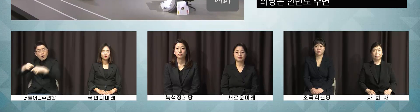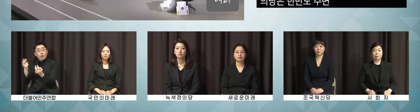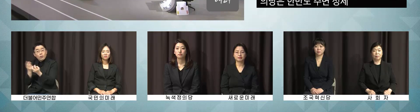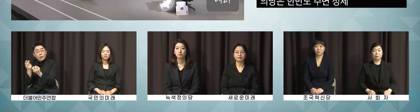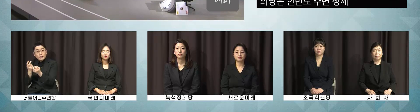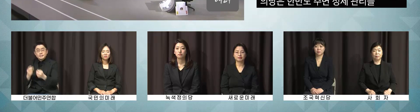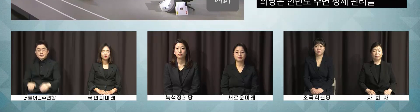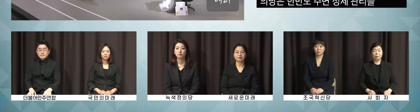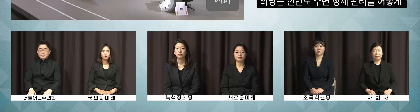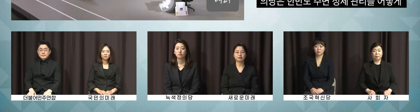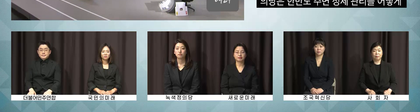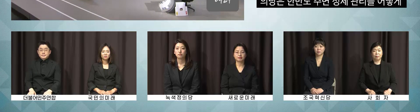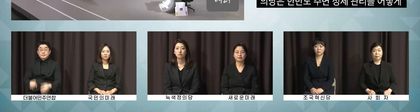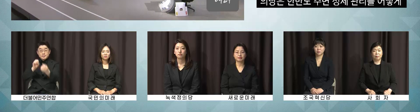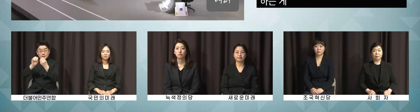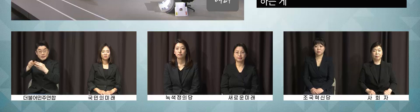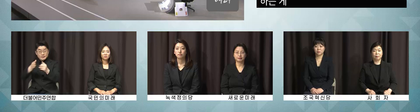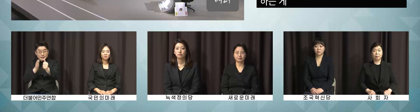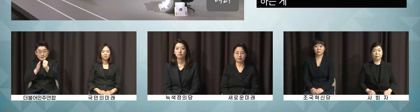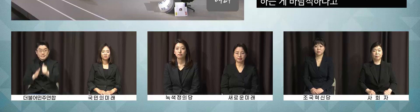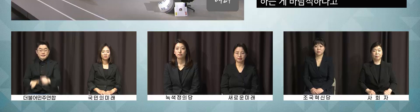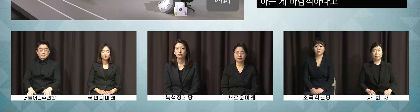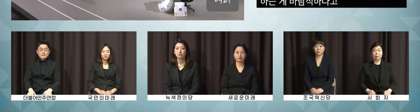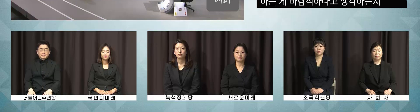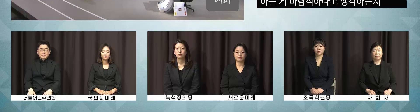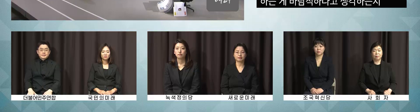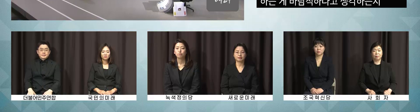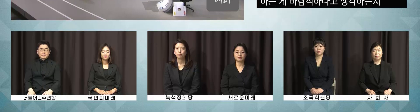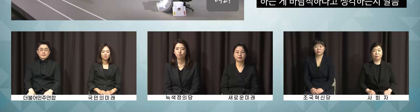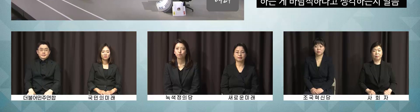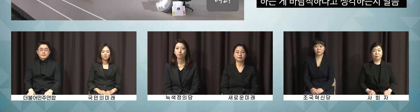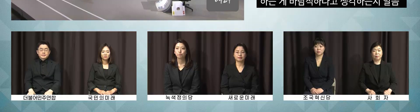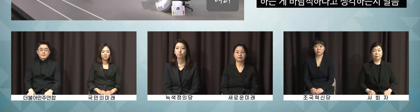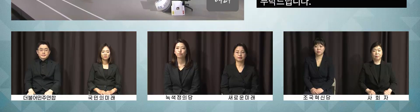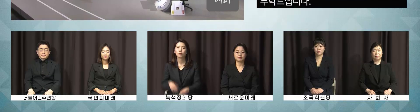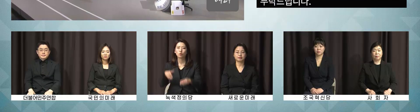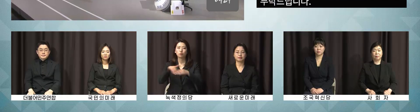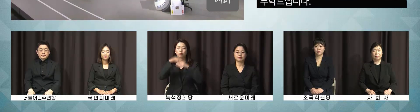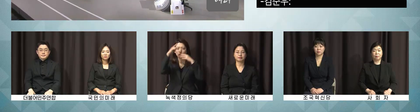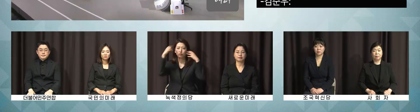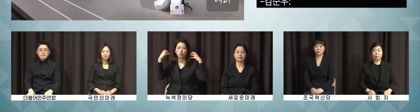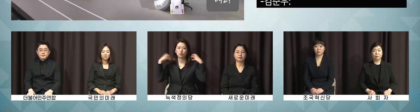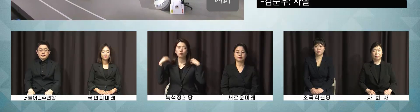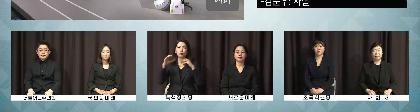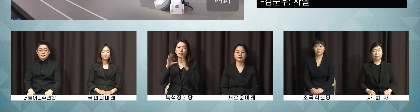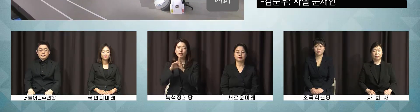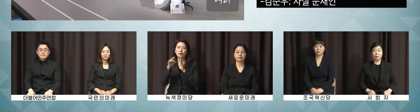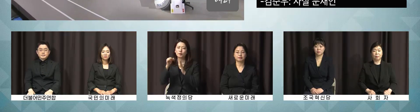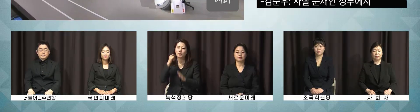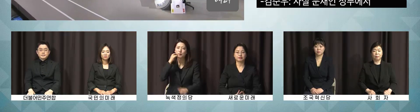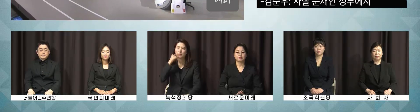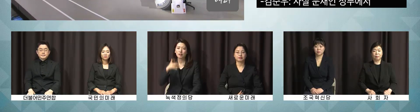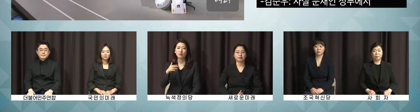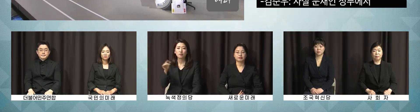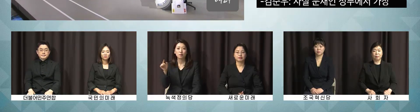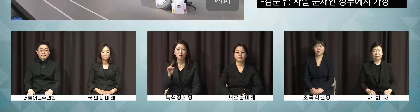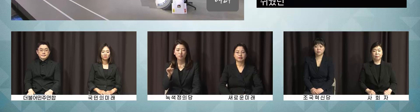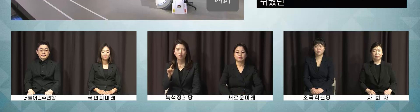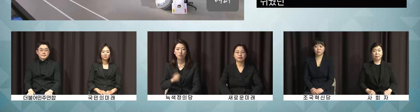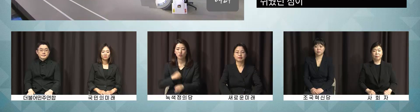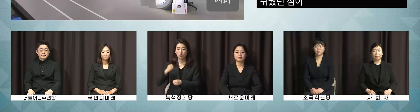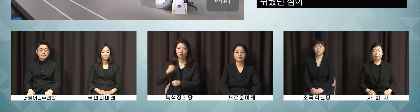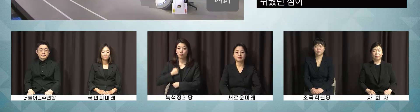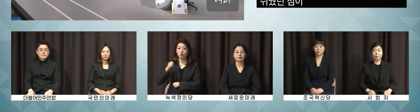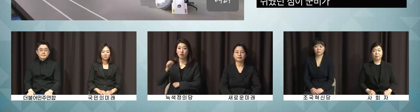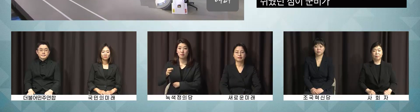바람직하다고 생각하는지 말씀 부탁드리겠습니다. 사실 문재인 정부에서 가장 아쉬웠던 점이 이제 군비가